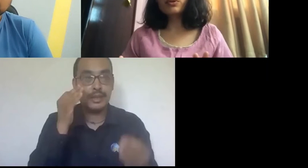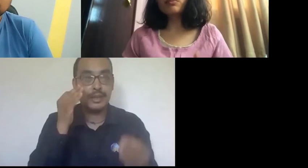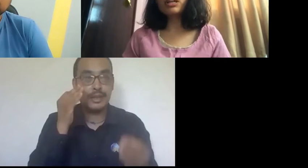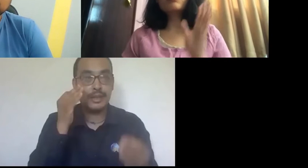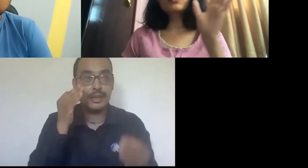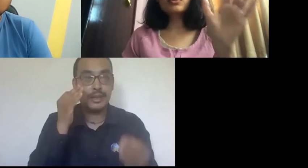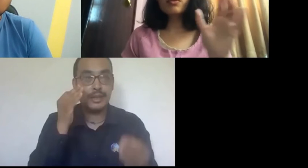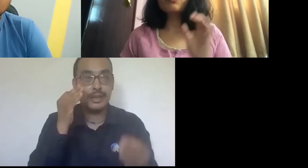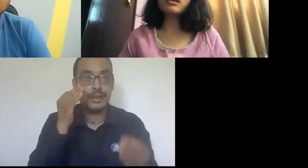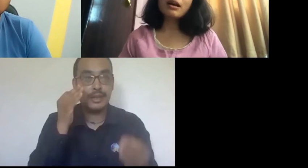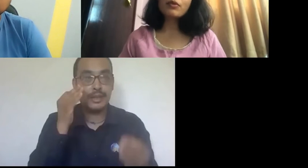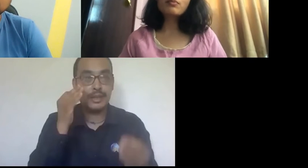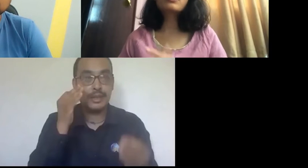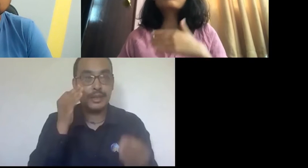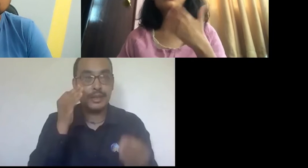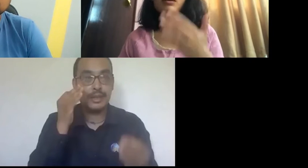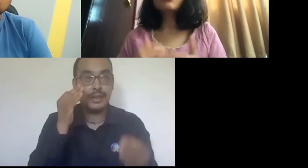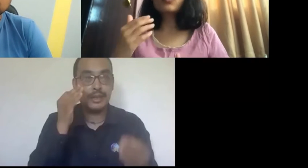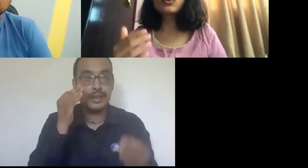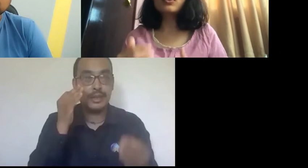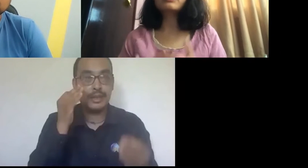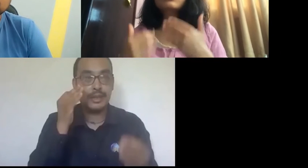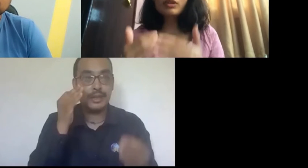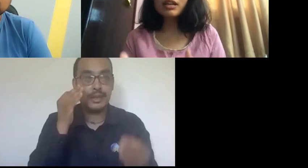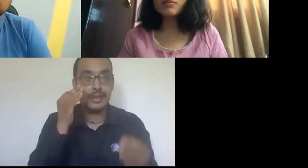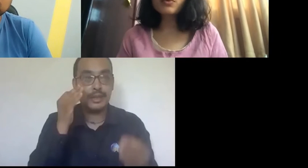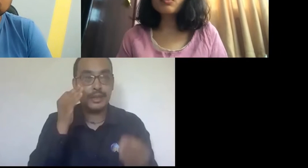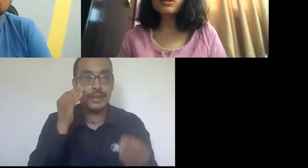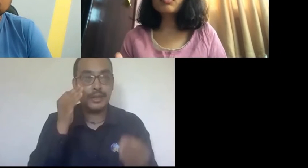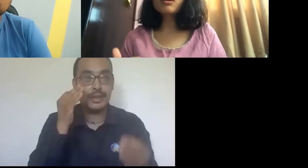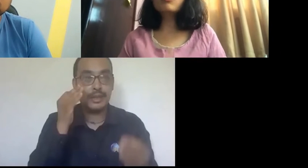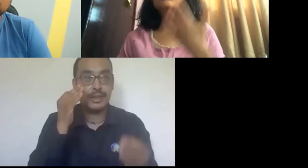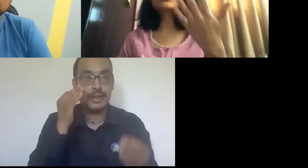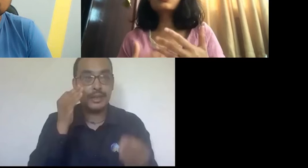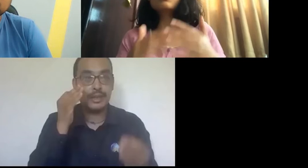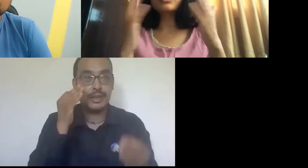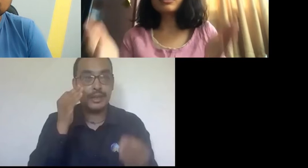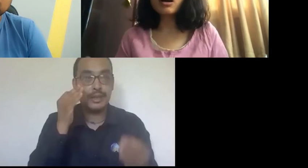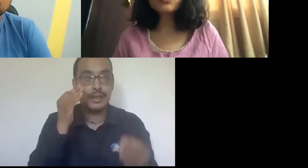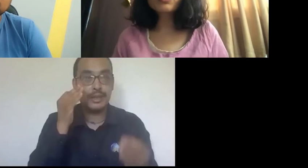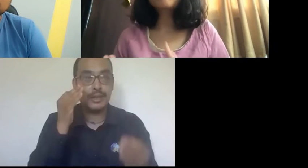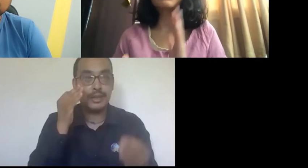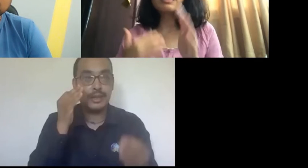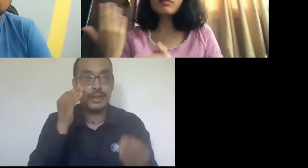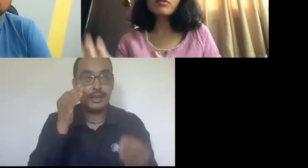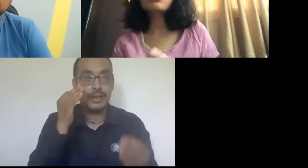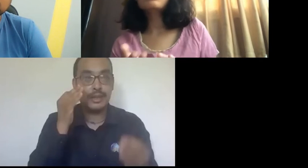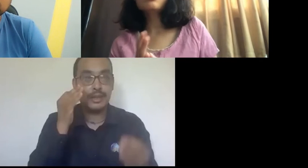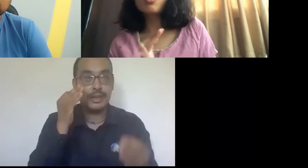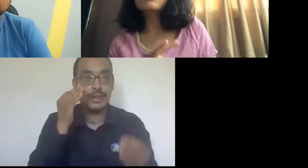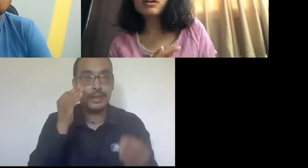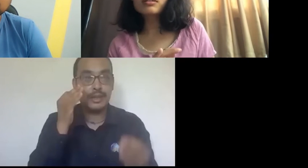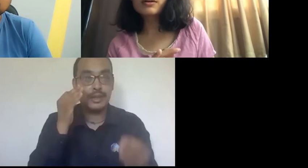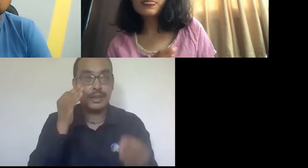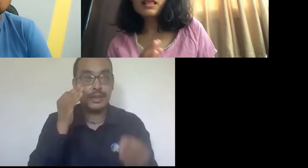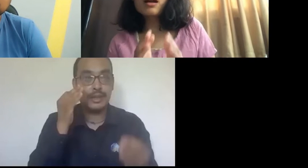हुनु पर्यो मैले पोस्ट गर्नु पनि राम्रो हुनु पर्यो जे फोटोहरू राख्ने त्यो पनि राम्रो हुनु पर्यो म खुसी छु भने देखाउनु पर्यो भन्ने खालि पनि